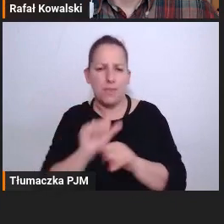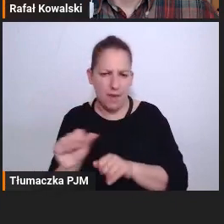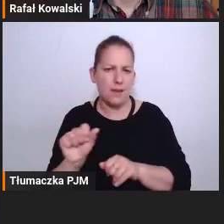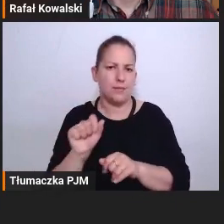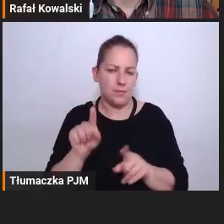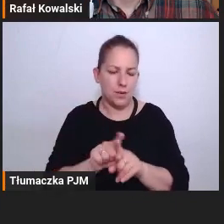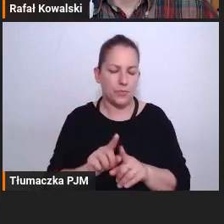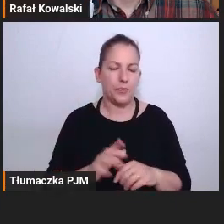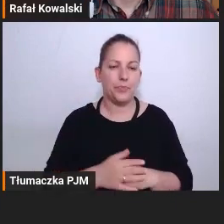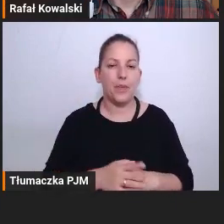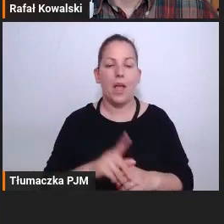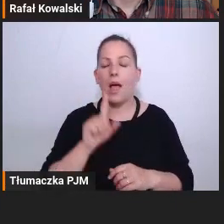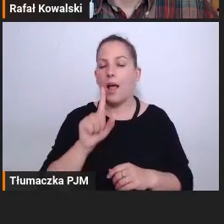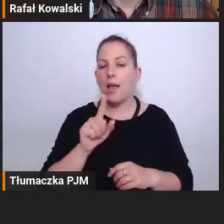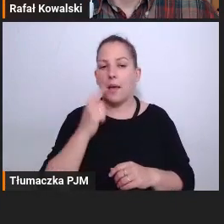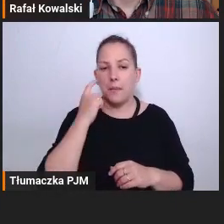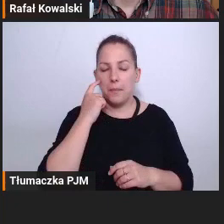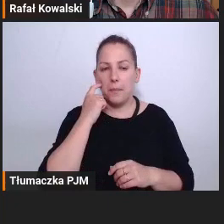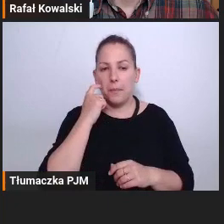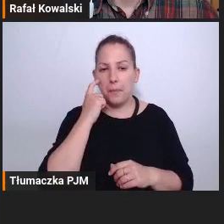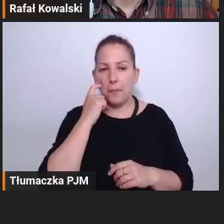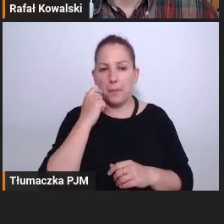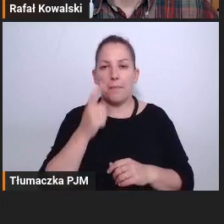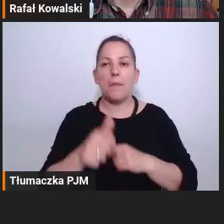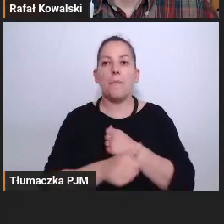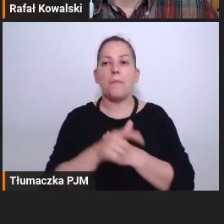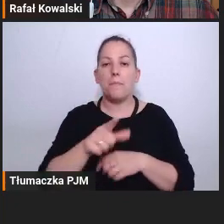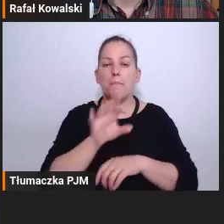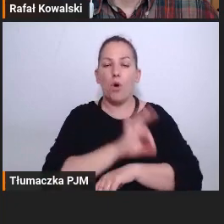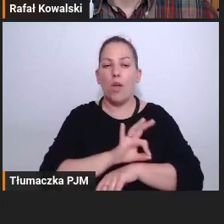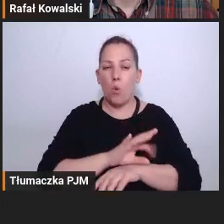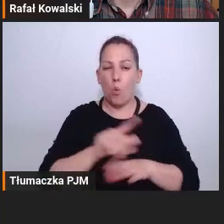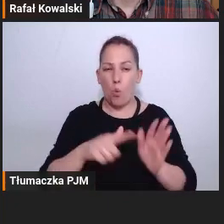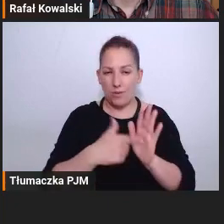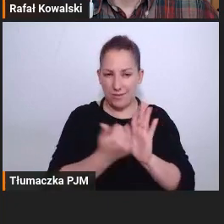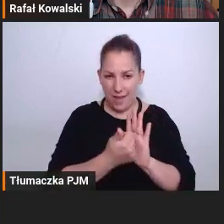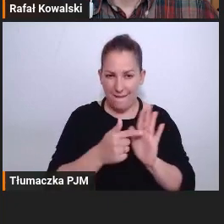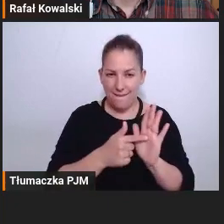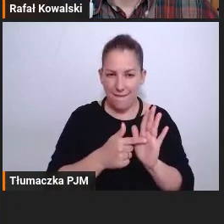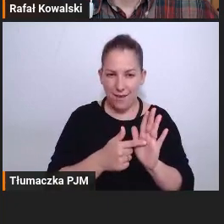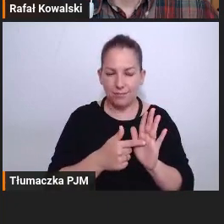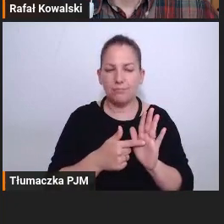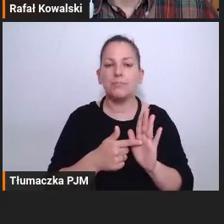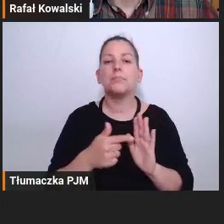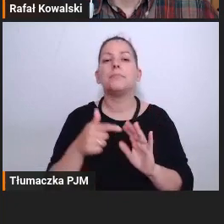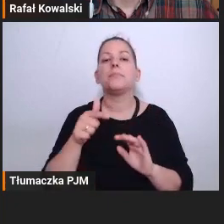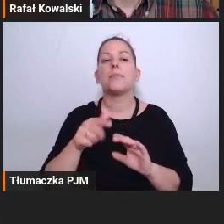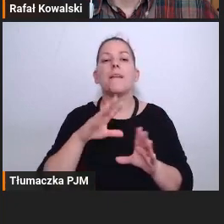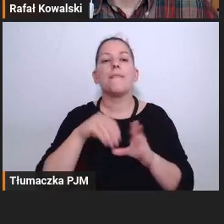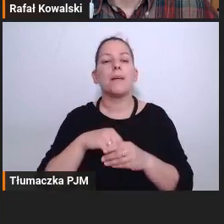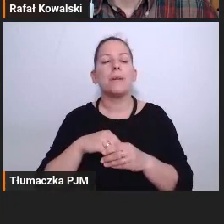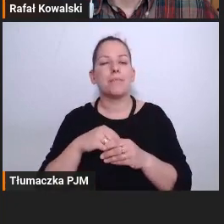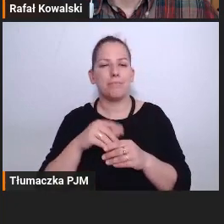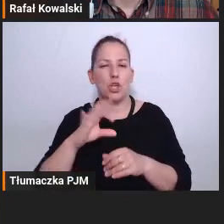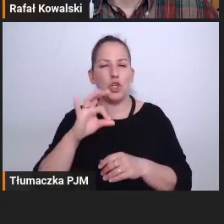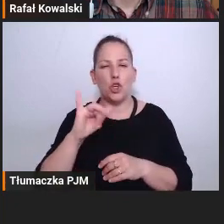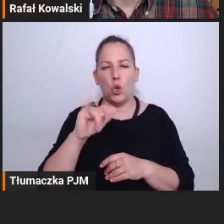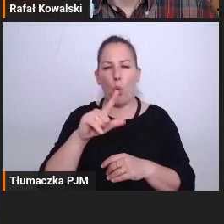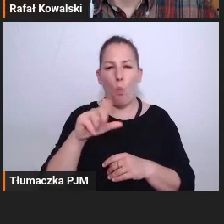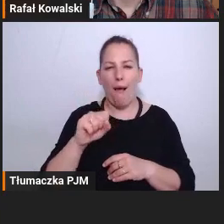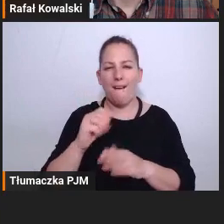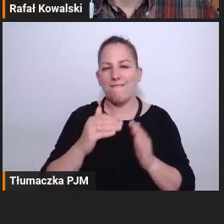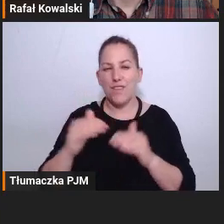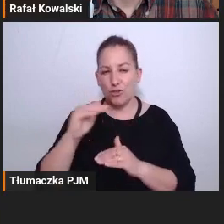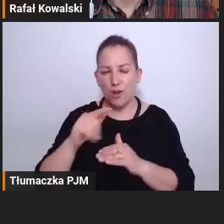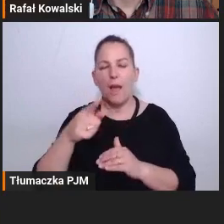odwołuje. Natomiast z uzasadnienia do projektu ustawy wynika, że jakby w ramach tej siły wyższej, no my powinniśmy